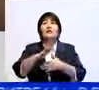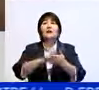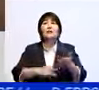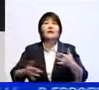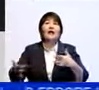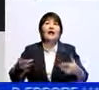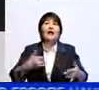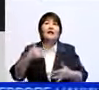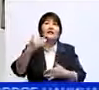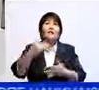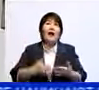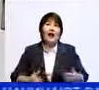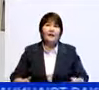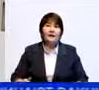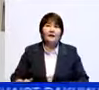продолжился концертной программой.